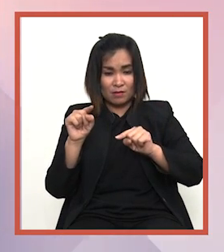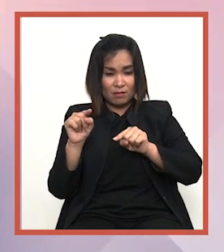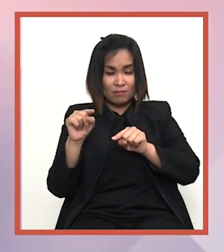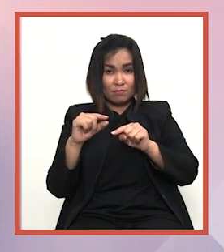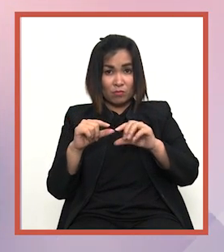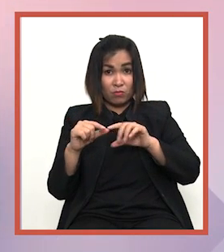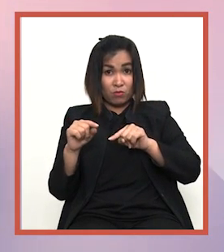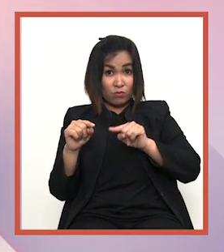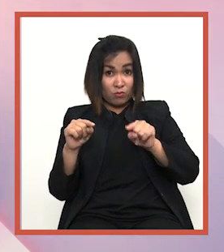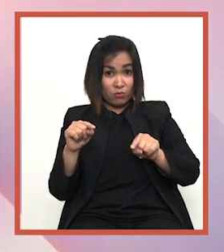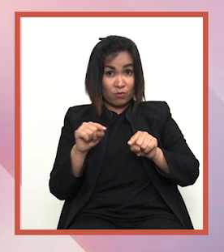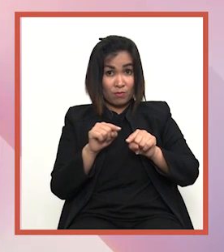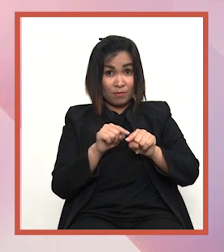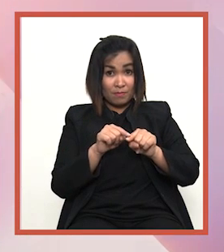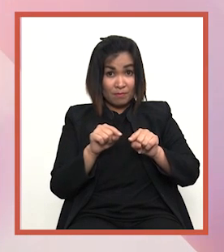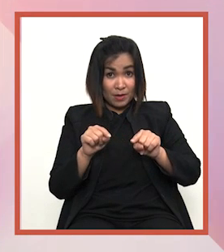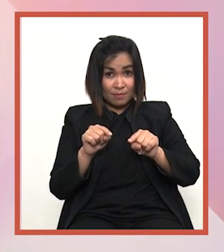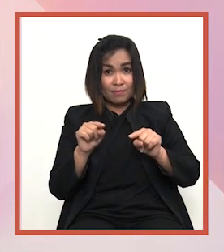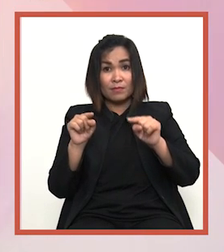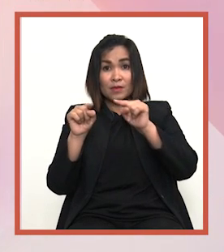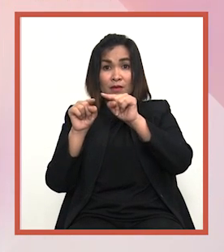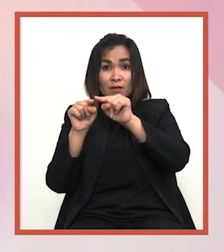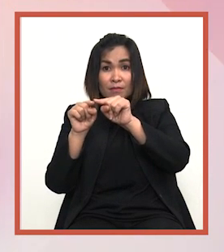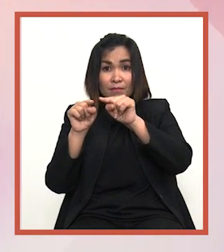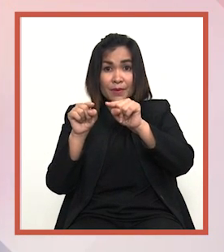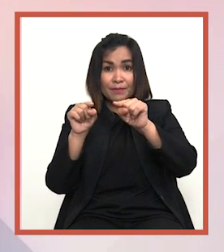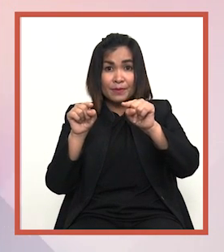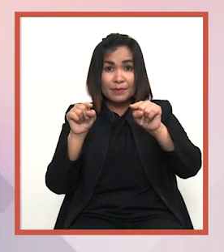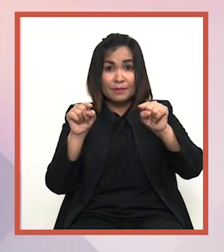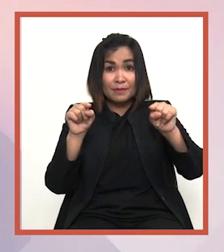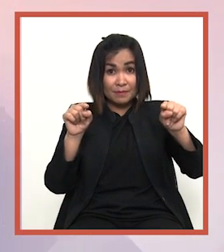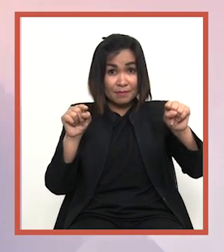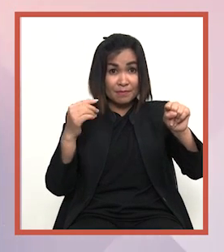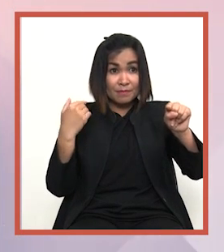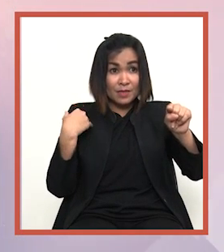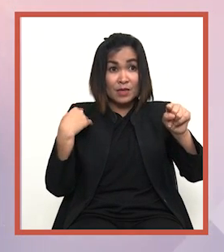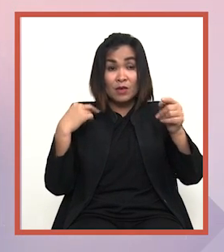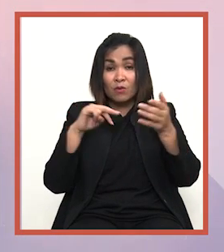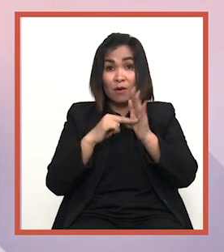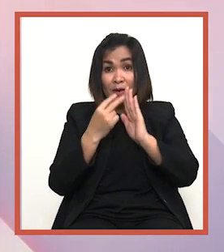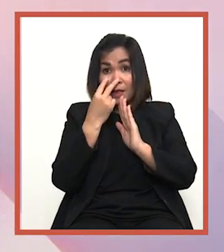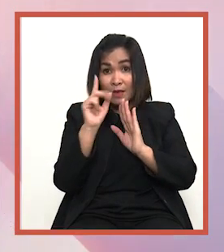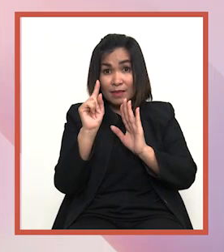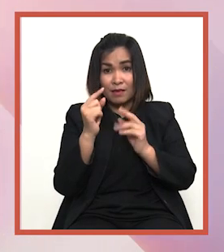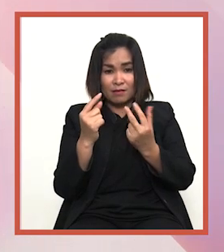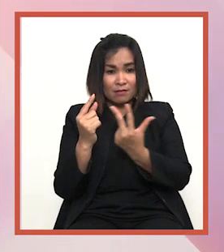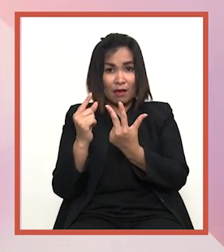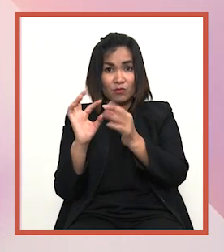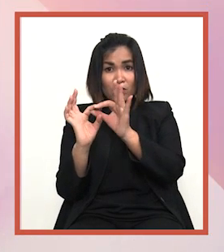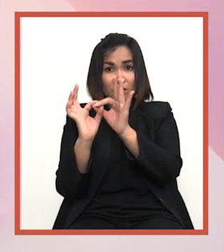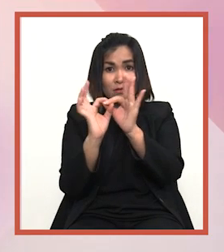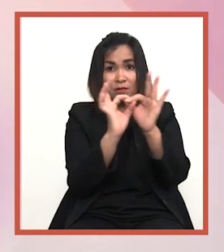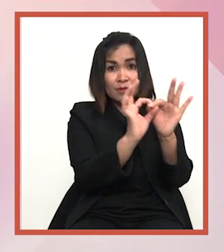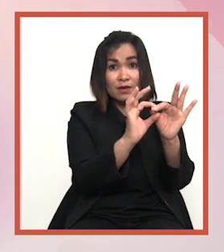ลางนะเป็นเส้นปะตรงกลางนะครับทำให้ทราบว่าทั้ง3ตัวนะครับนะทำการเชื่อมต่อกันนะครับ